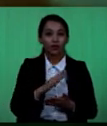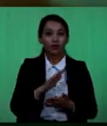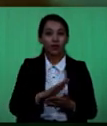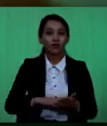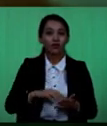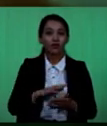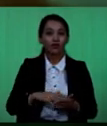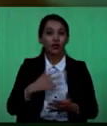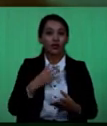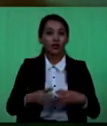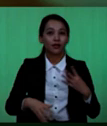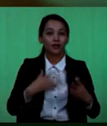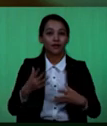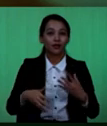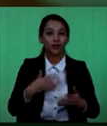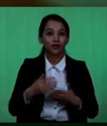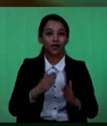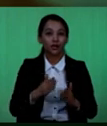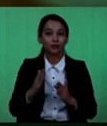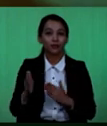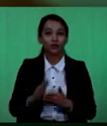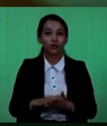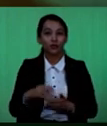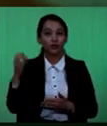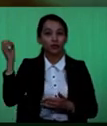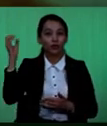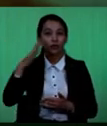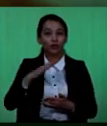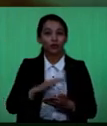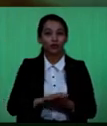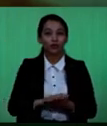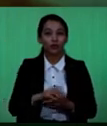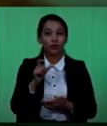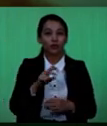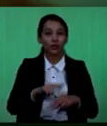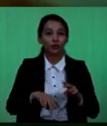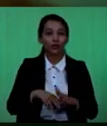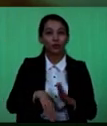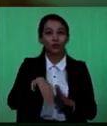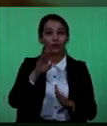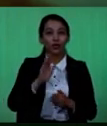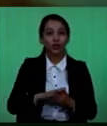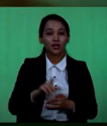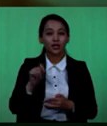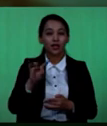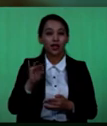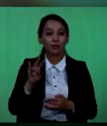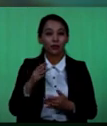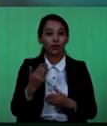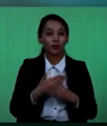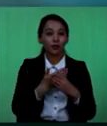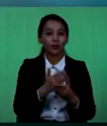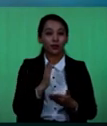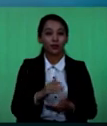oziq moddalar kelishini tartibga soladi. Ikkinchidan, quyosh nuri serotonin odamning kayfiyatini ko'taradigan gormon ajralishiga yordam